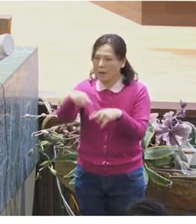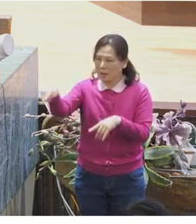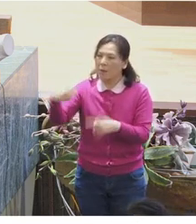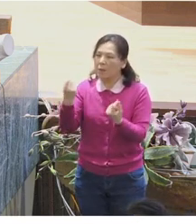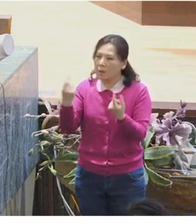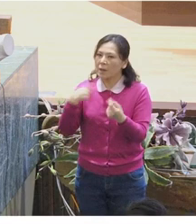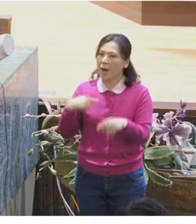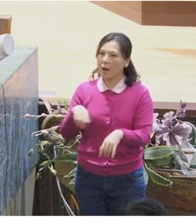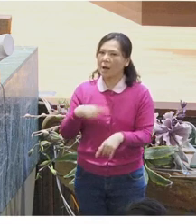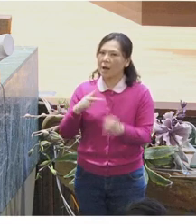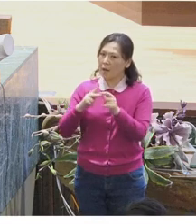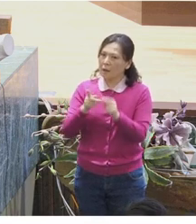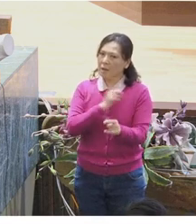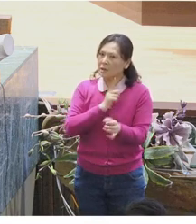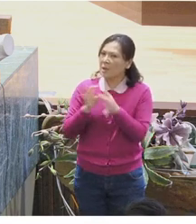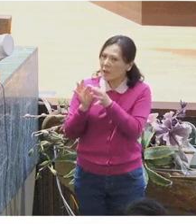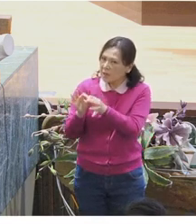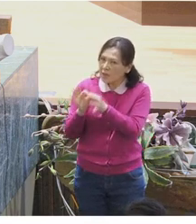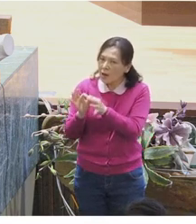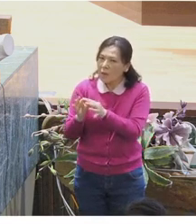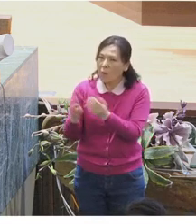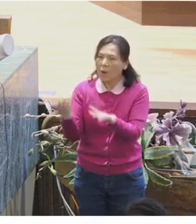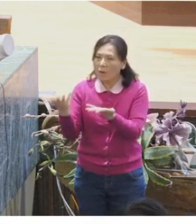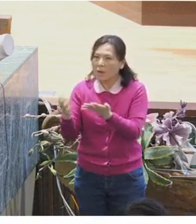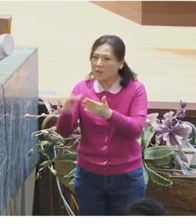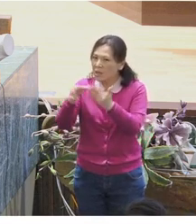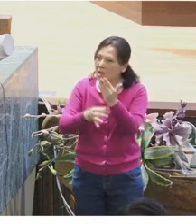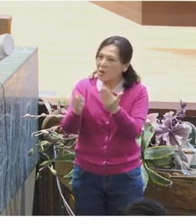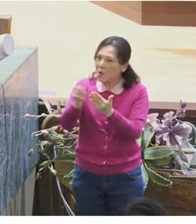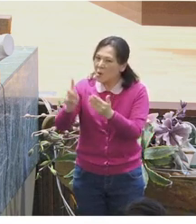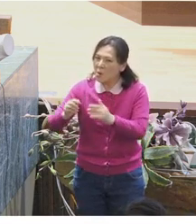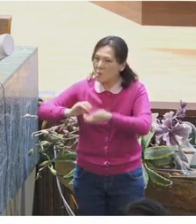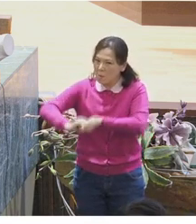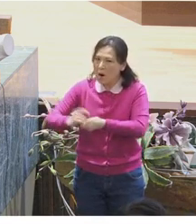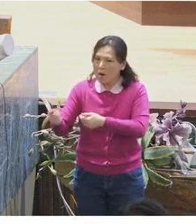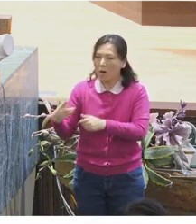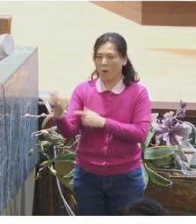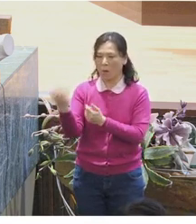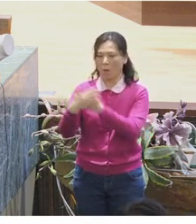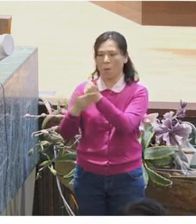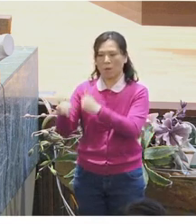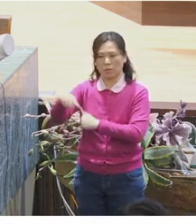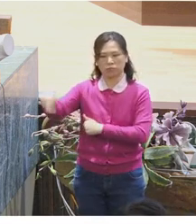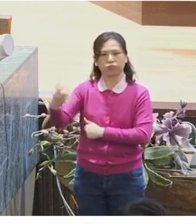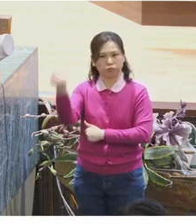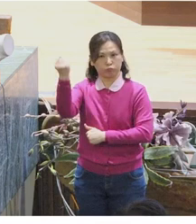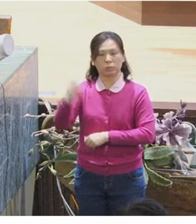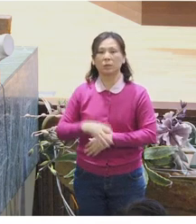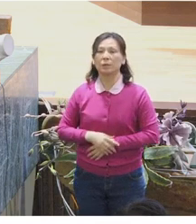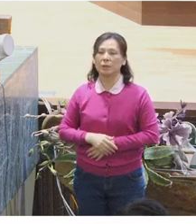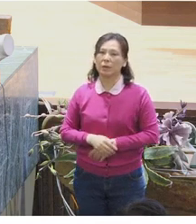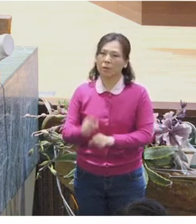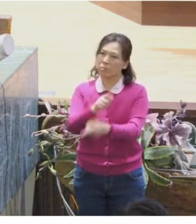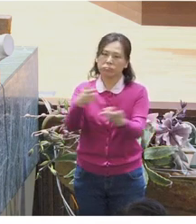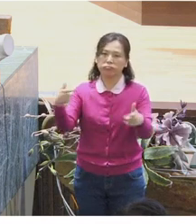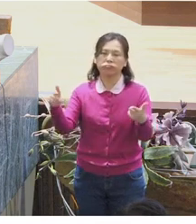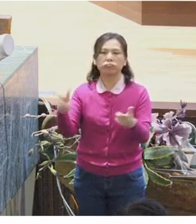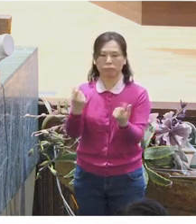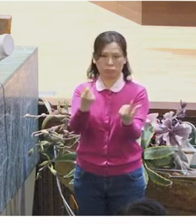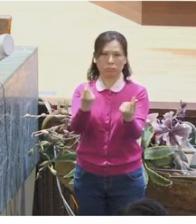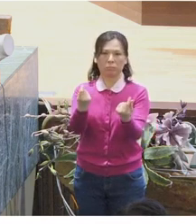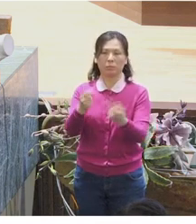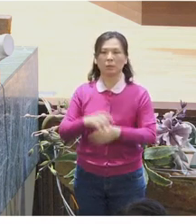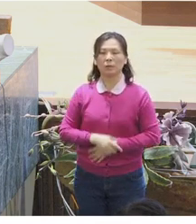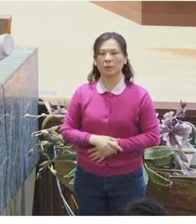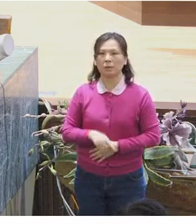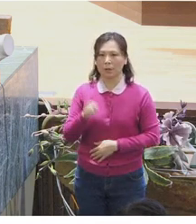身相关的规则制定的权利。当然一开始是在软体上，但是后来就是在各方各面都是了，那这个就